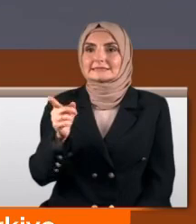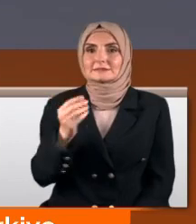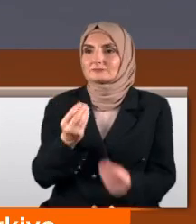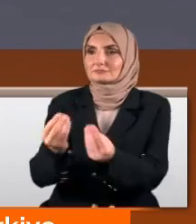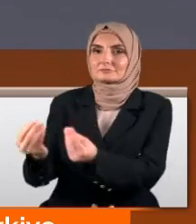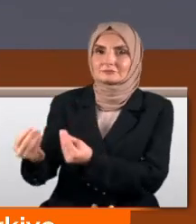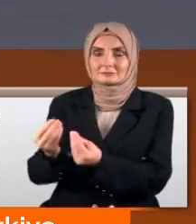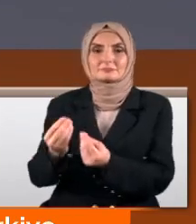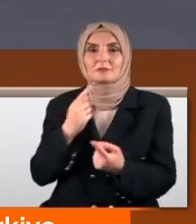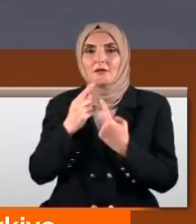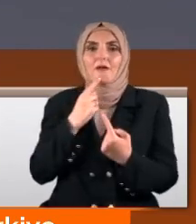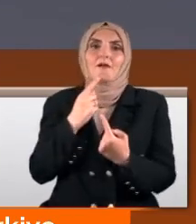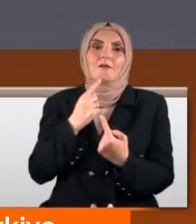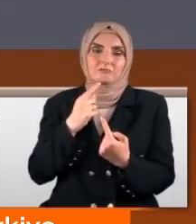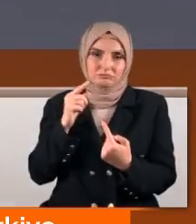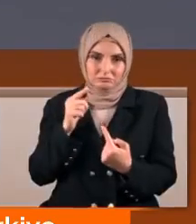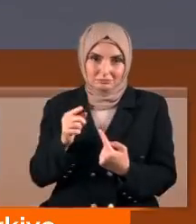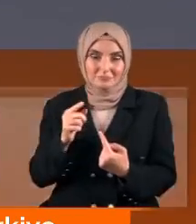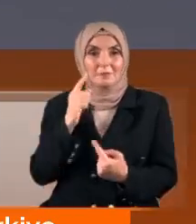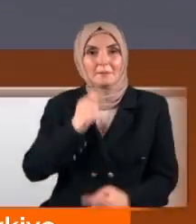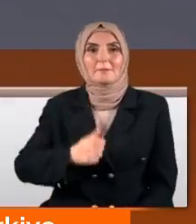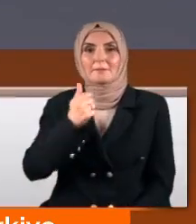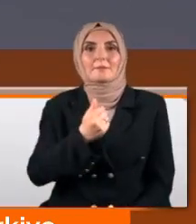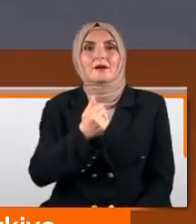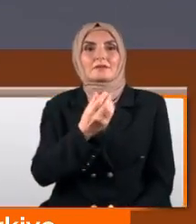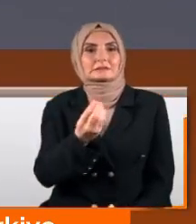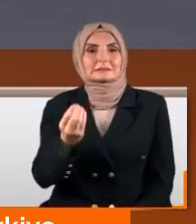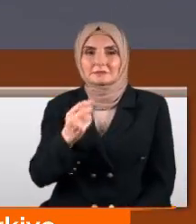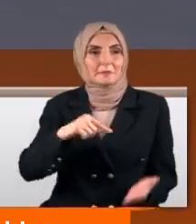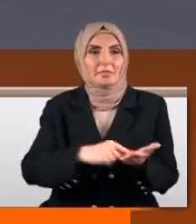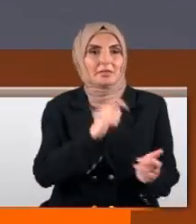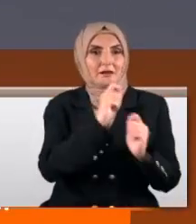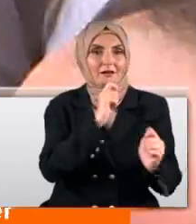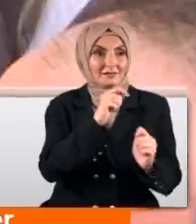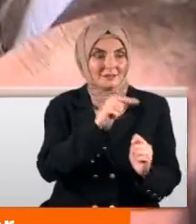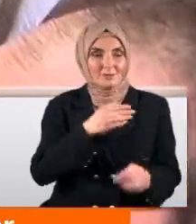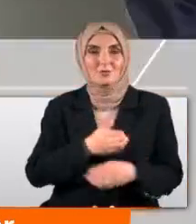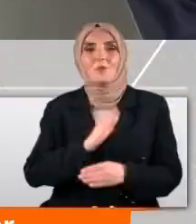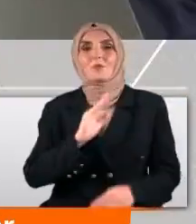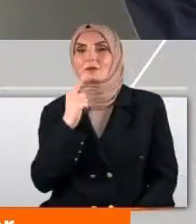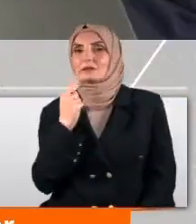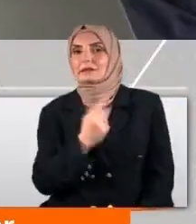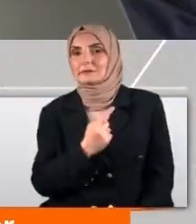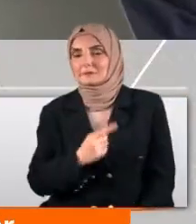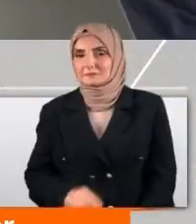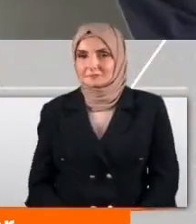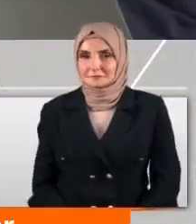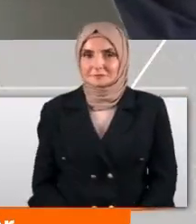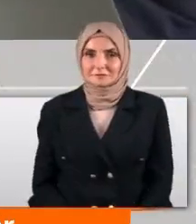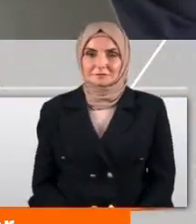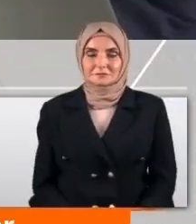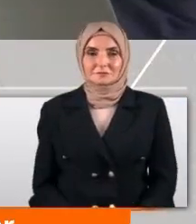konuşulmadan bakanlıkları dağıtmak isabetli olmamıştır diyerek Kılıçdaroğlu'na tepki gösterdiği de. Protokol var mı? Protokol evet